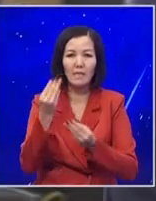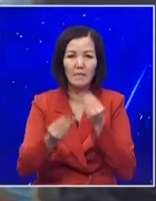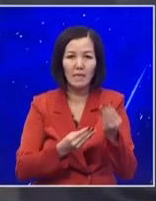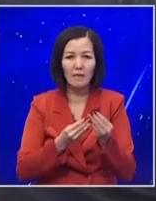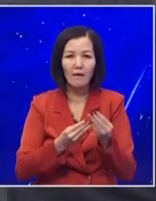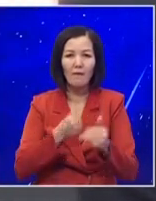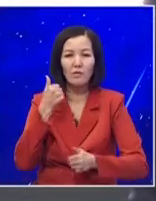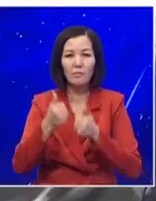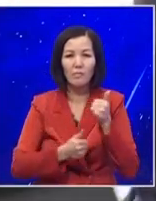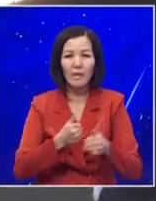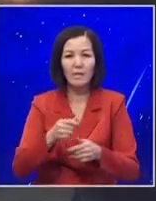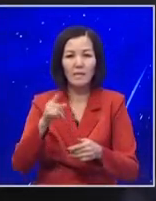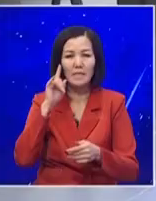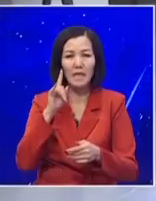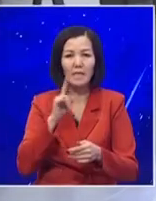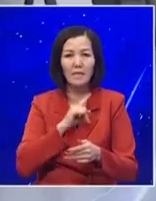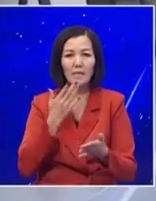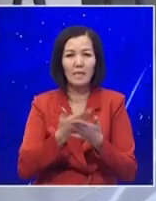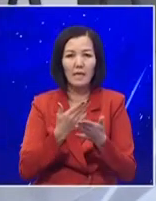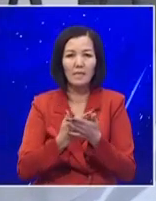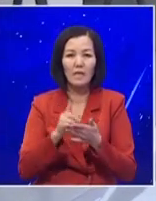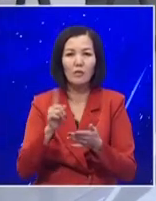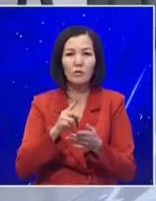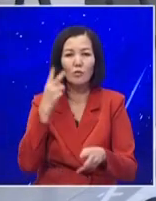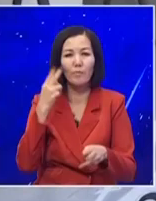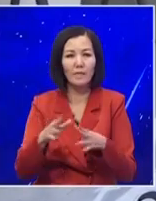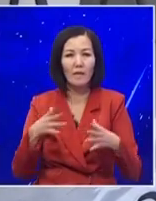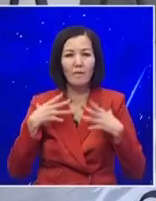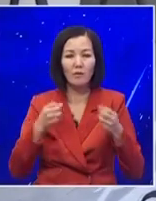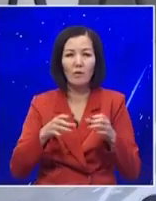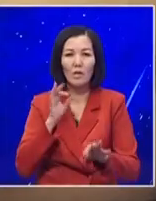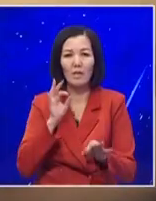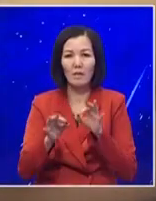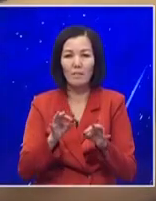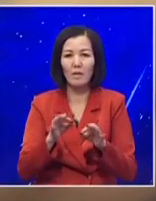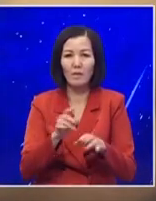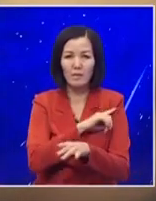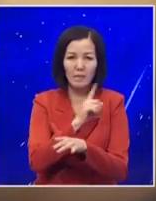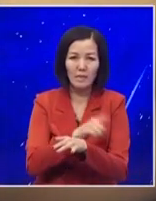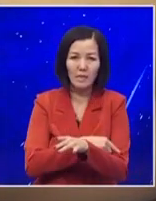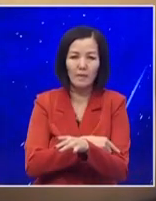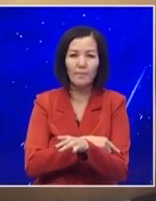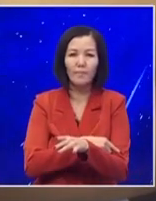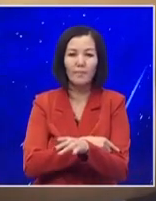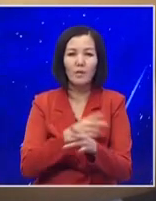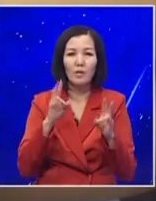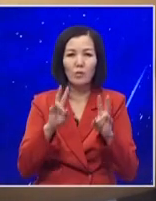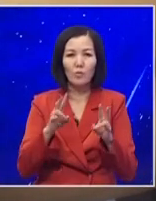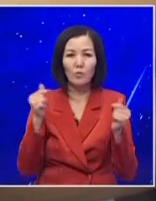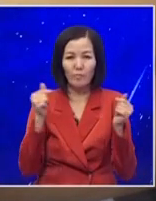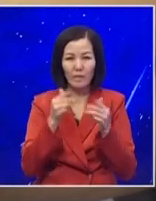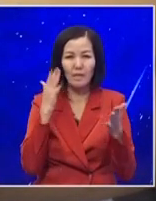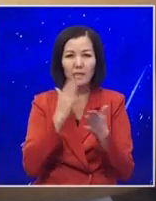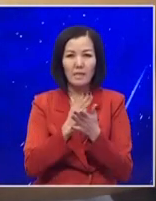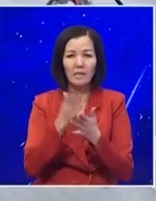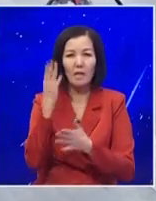олимпийский цикл. И на чемпионате страны они доказали, что не потеряли физическую форму и меткость. Теперь лучники